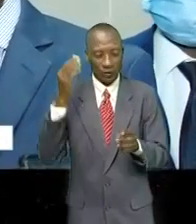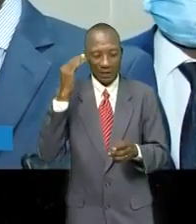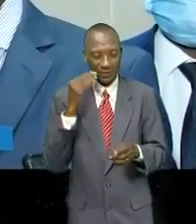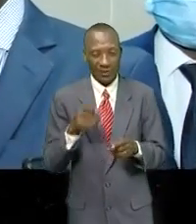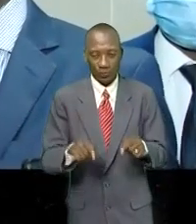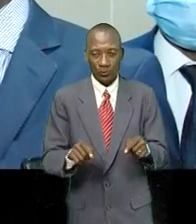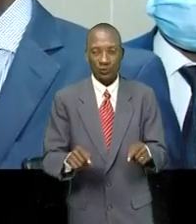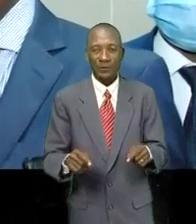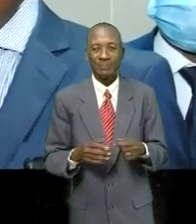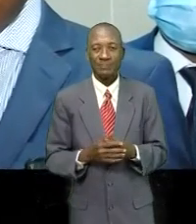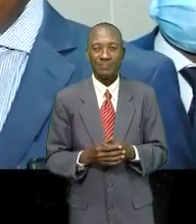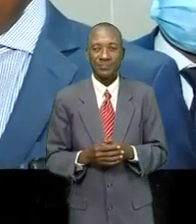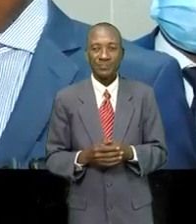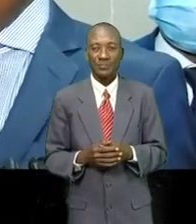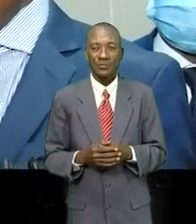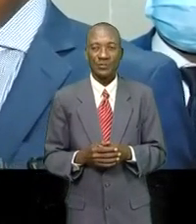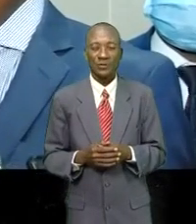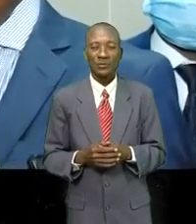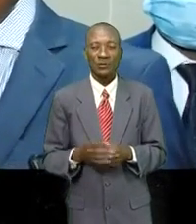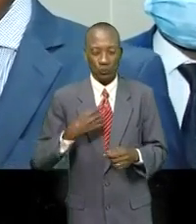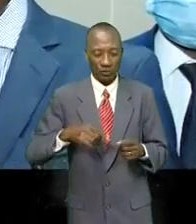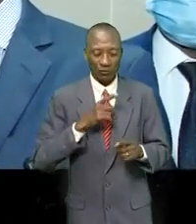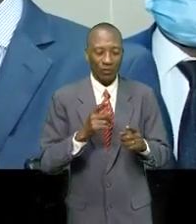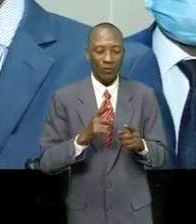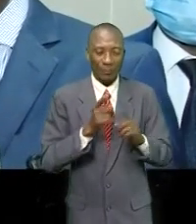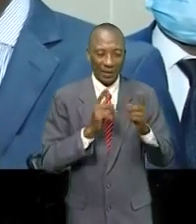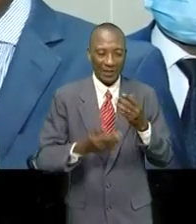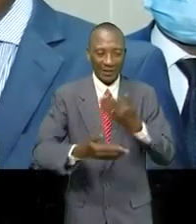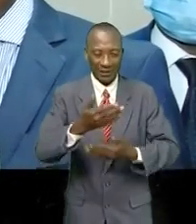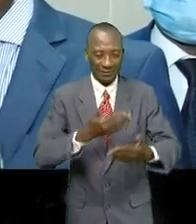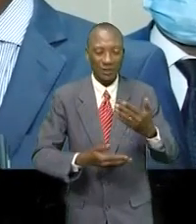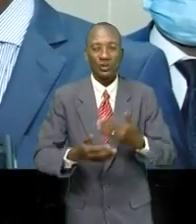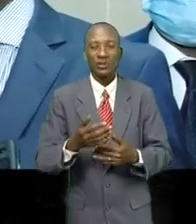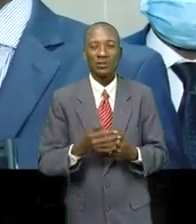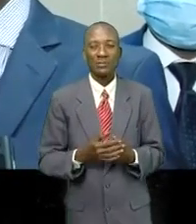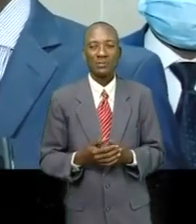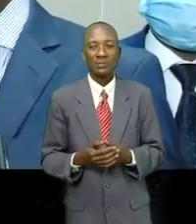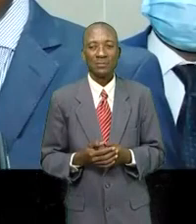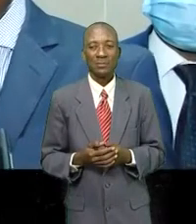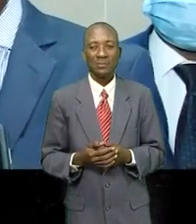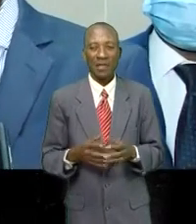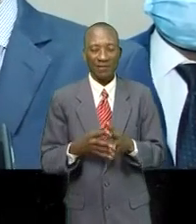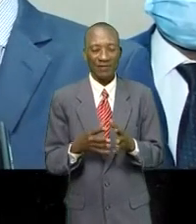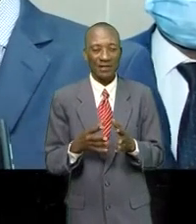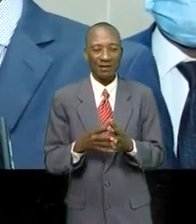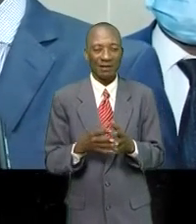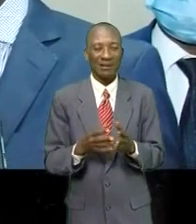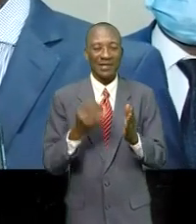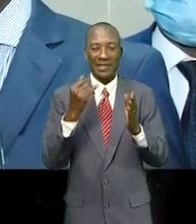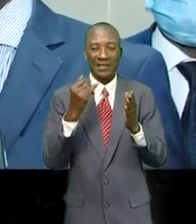les après-midi, nous allons nous retrouver pour échanger. À l'issue de ces discussions, nous pensons